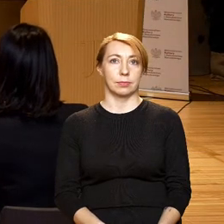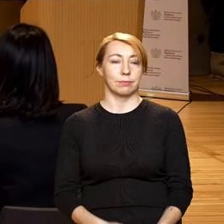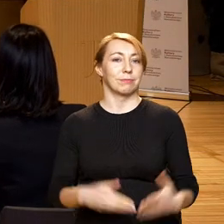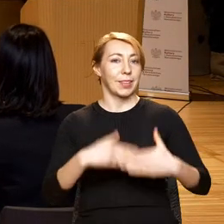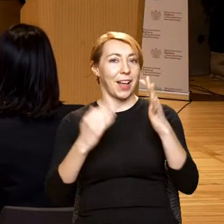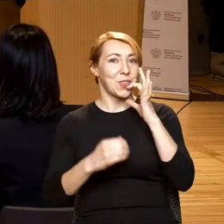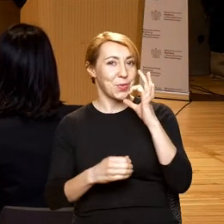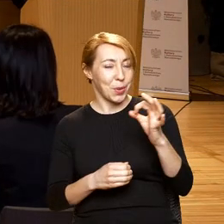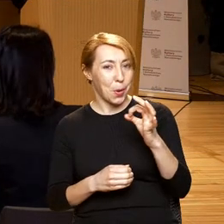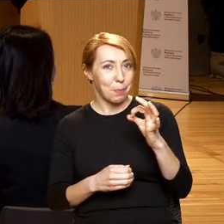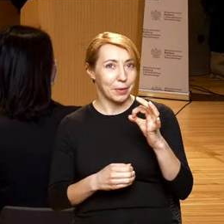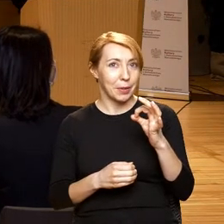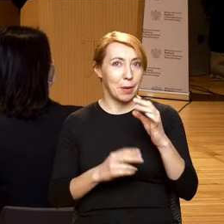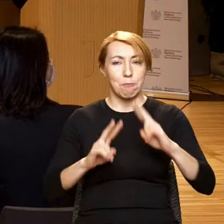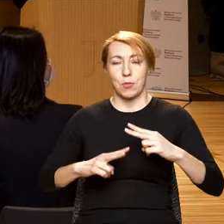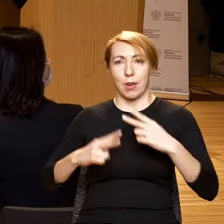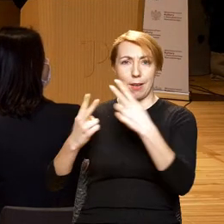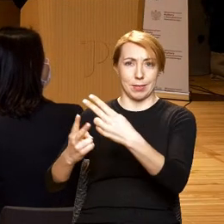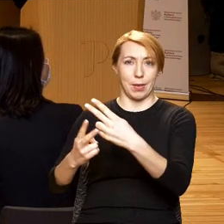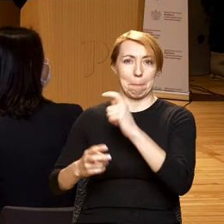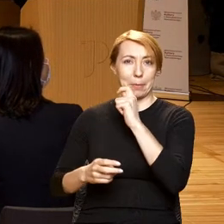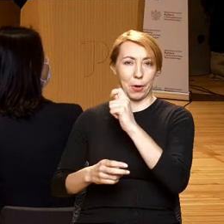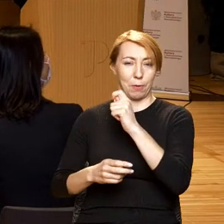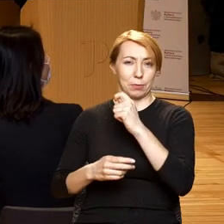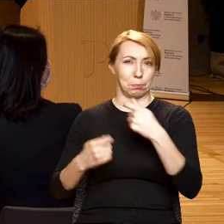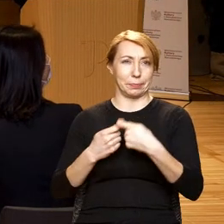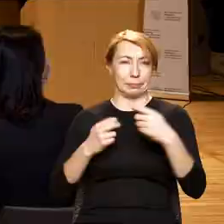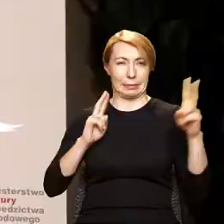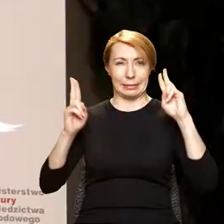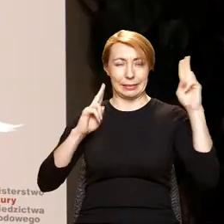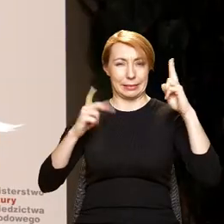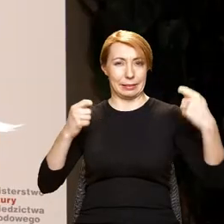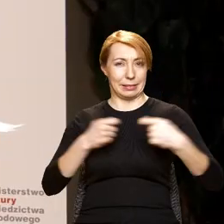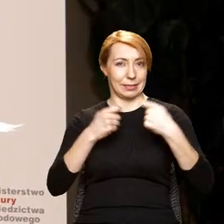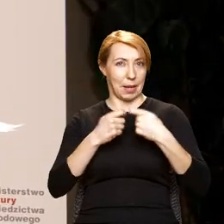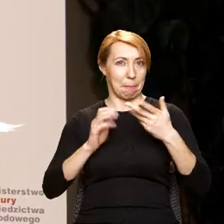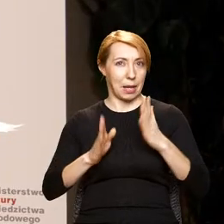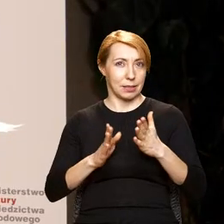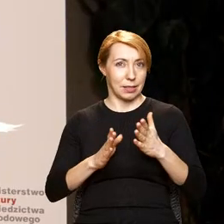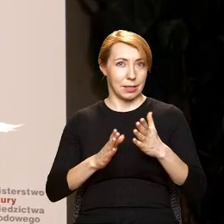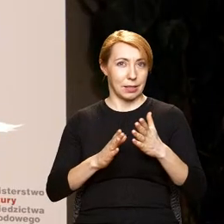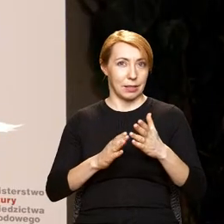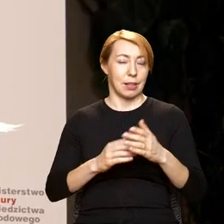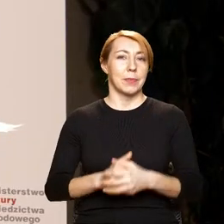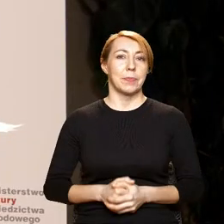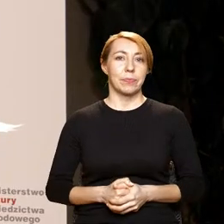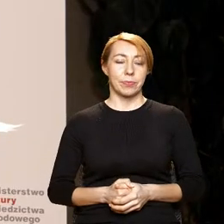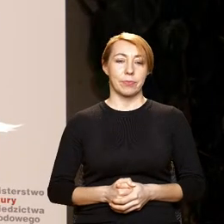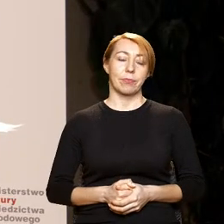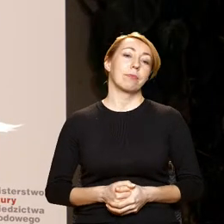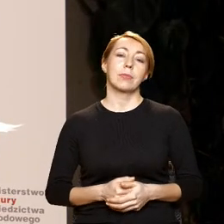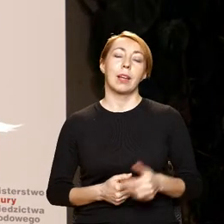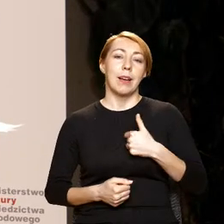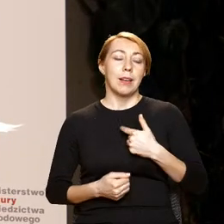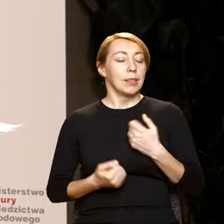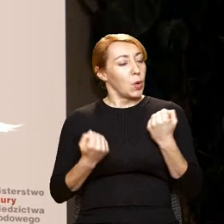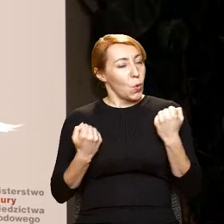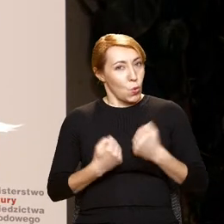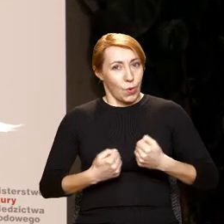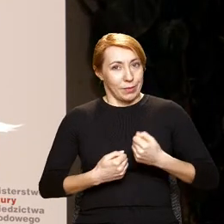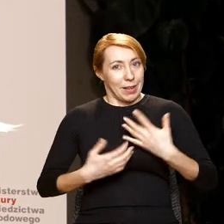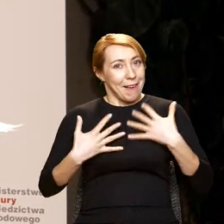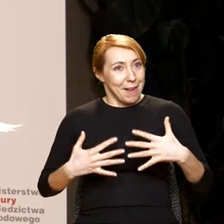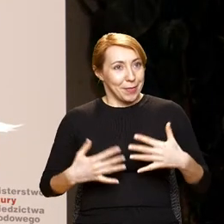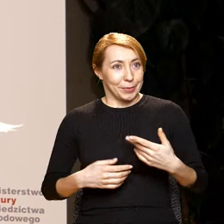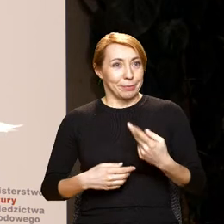Dzień dobry Państwu. Oddałam mikrofon, bo się sprzęga i to jest jakieś zakłócenie. Bardzo bym nie chciała. Dla mnie ogromna radość, że wszystkich